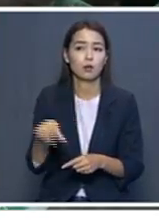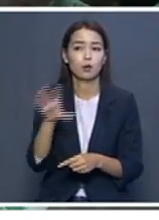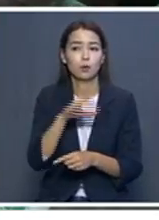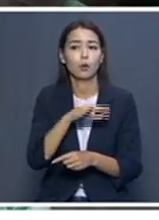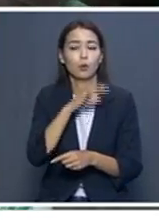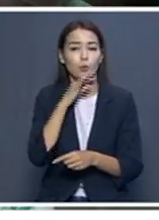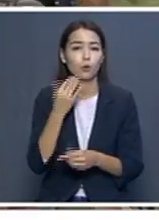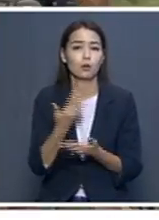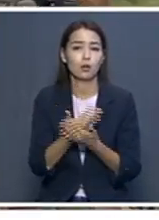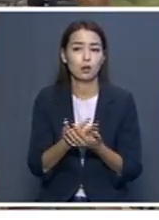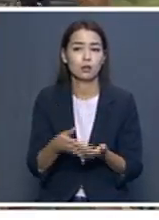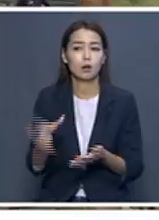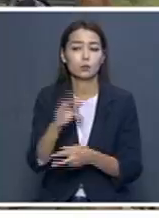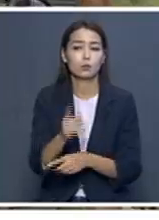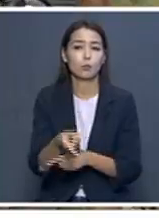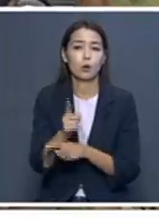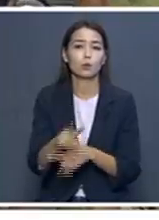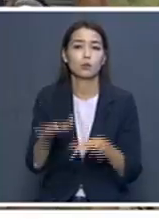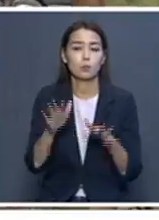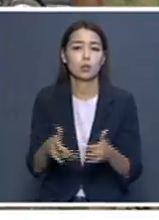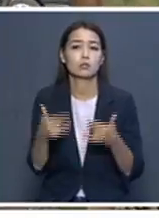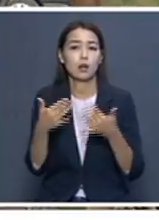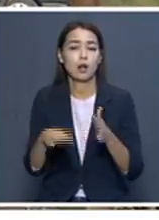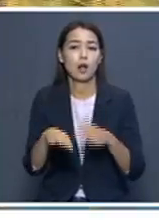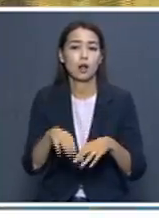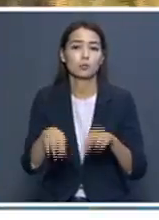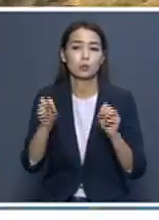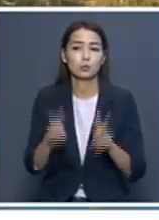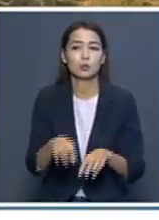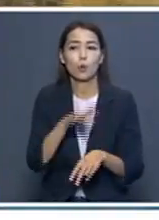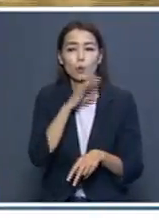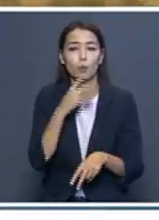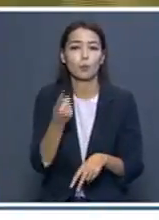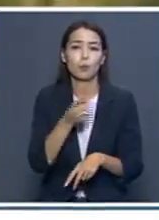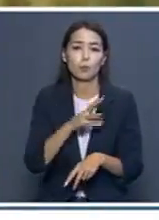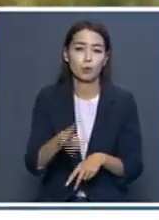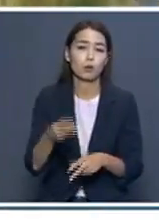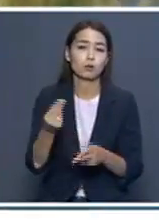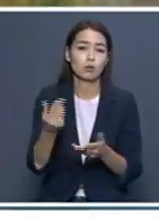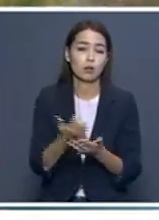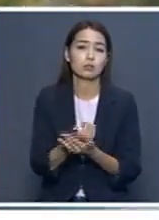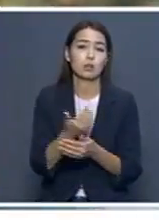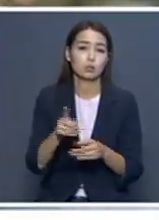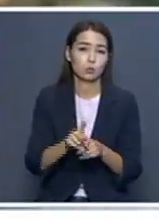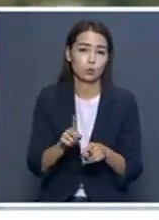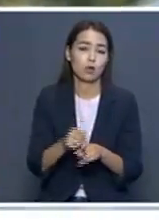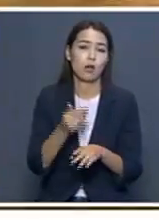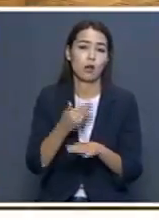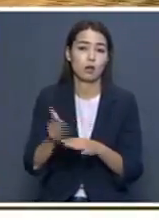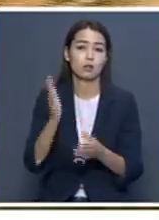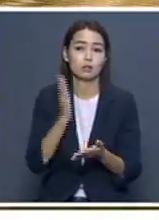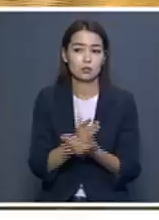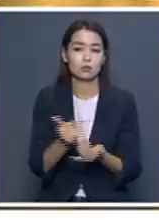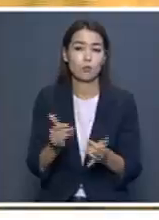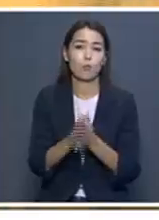жетілуі де жылдам. Балық аулайтын және қабылдайтын кәсіпорындар жыл сайын көлге 1 миллионға дейін шабақ жіберіп, балық қорын өздерінде